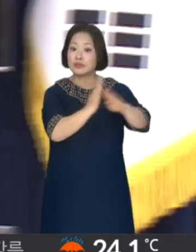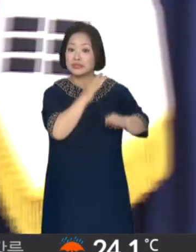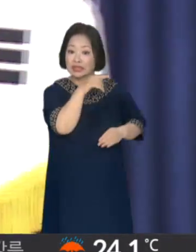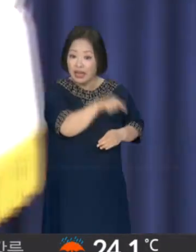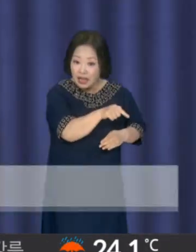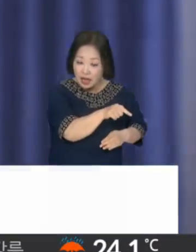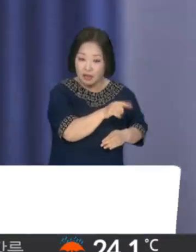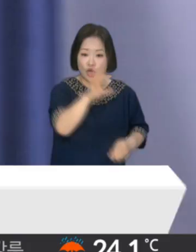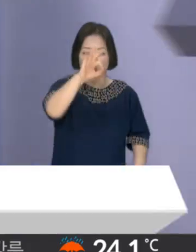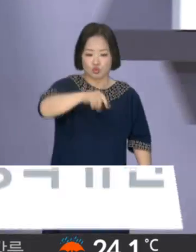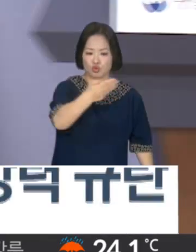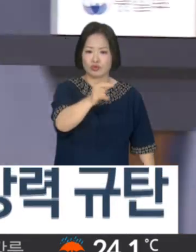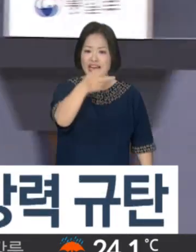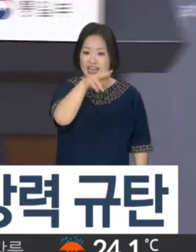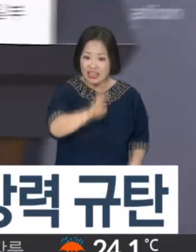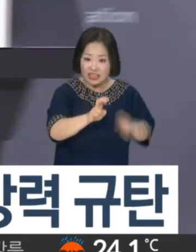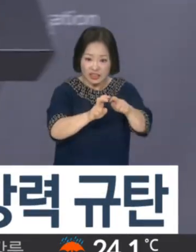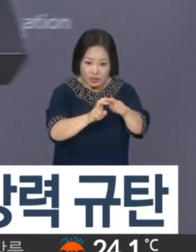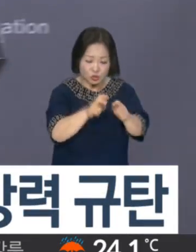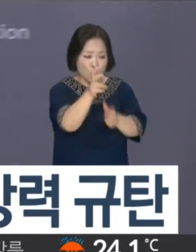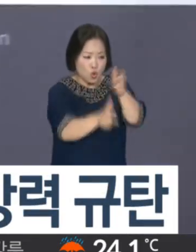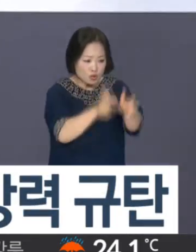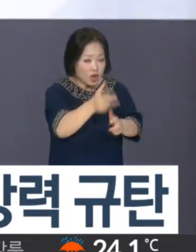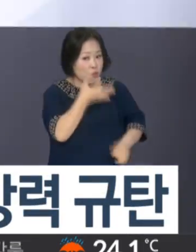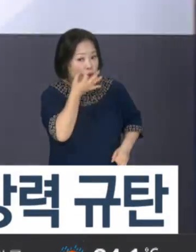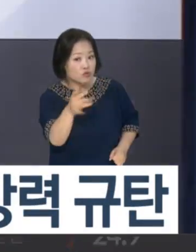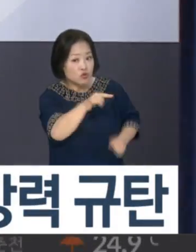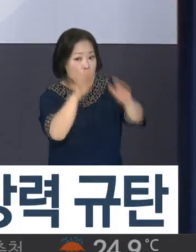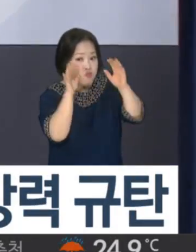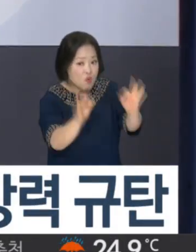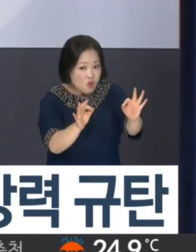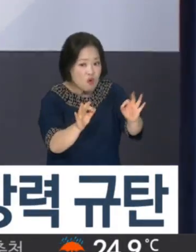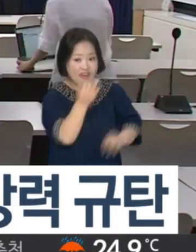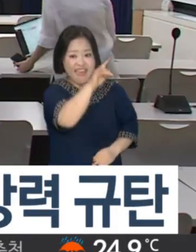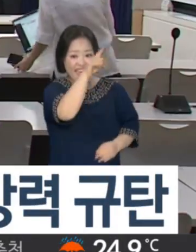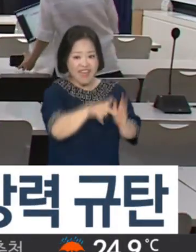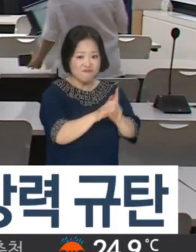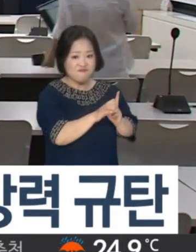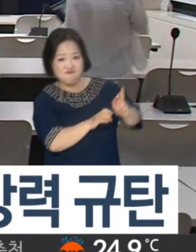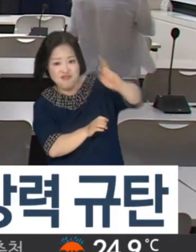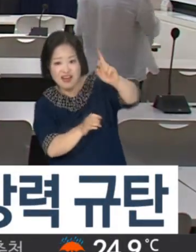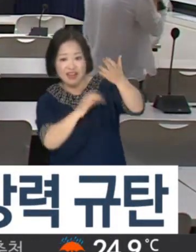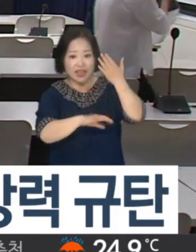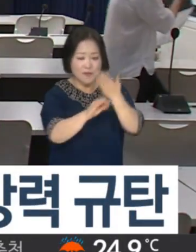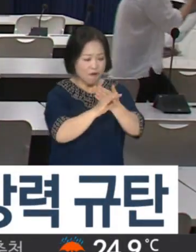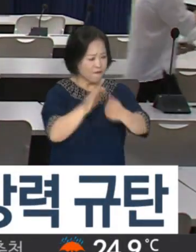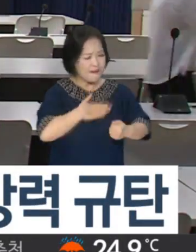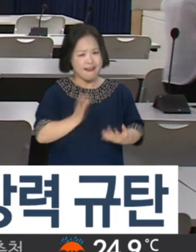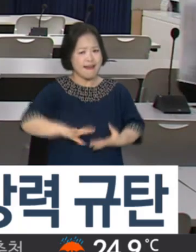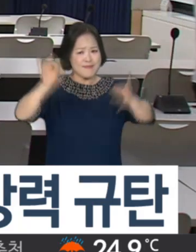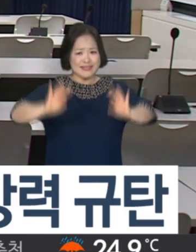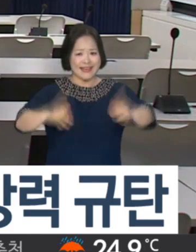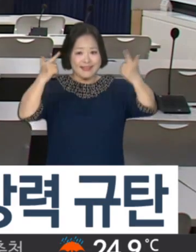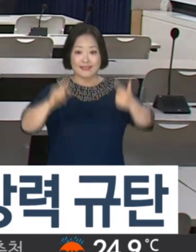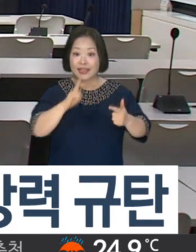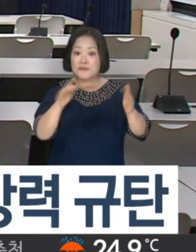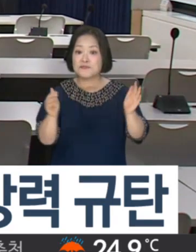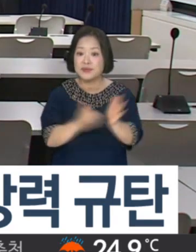농축 시설 공개를 강력히 규탄하면서 핵실험을 감행한다면 강력한 제재로 대응하겠다고